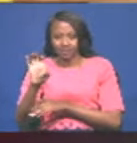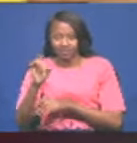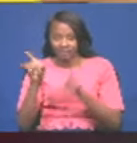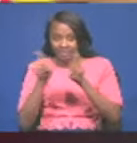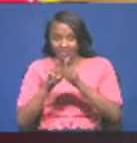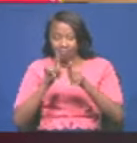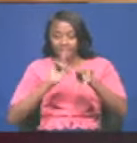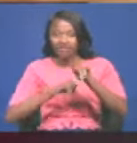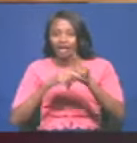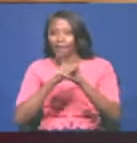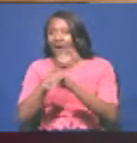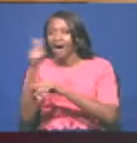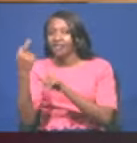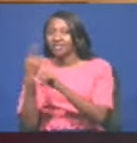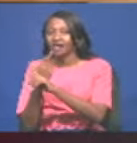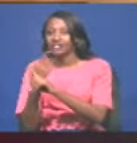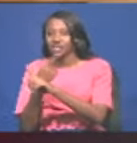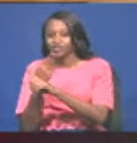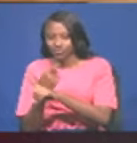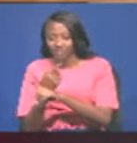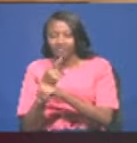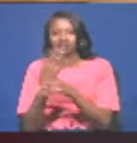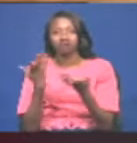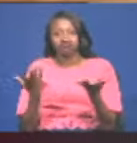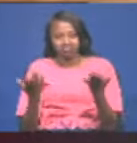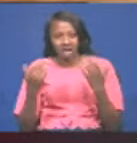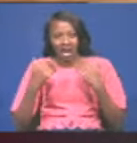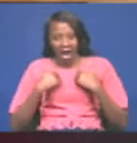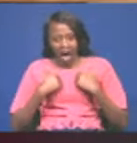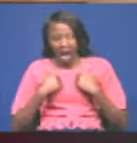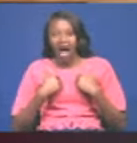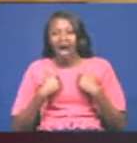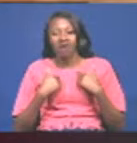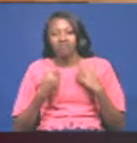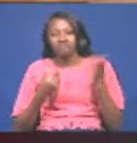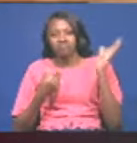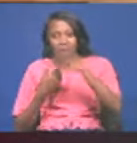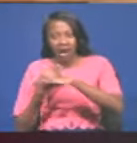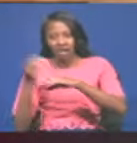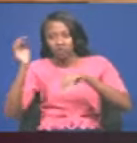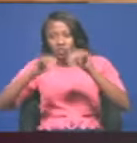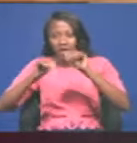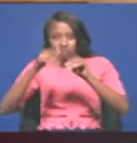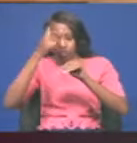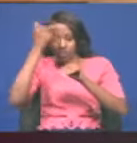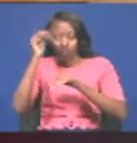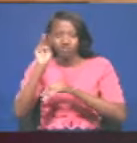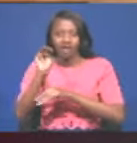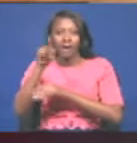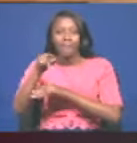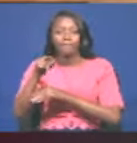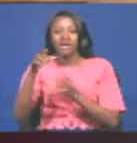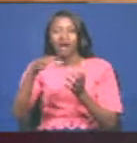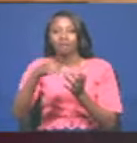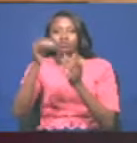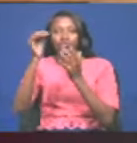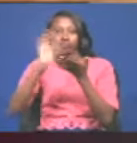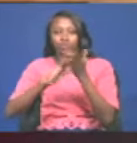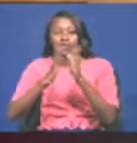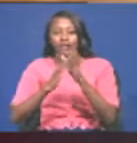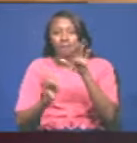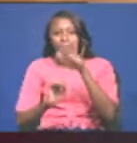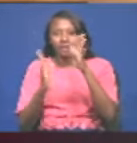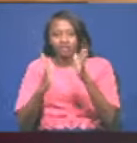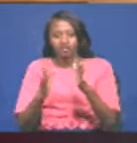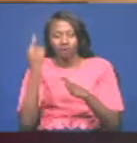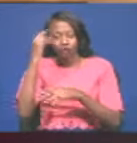bunge kadhaa huenda yakaanda chaguzi ndogo baada ya waliochaguliwa katika maeneo hayo kuteuliwa kwa mawaziri wa Rais